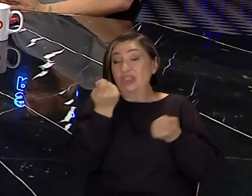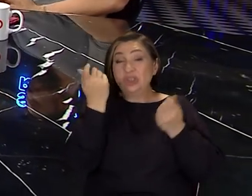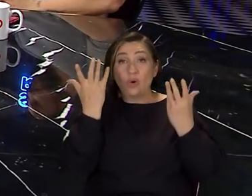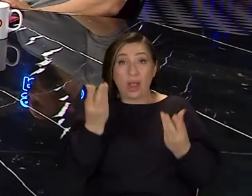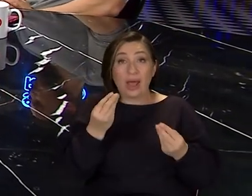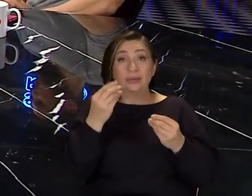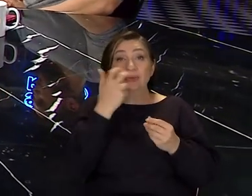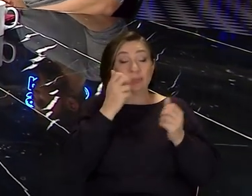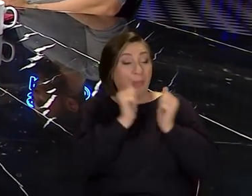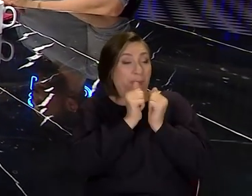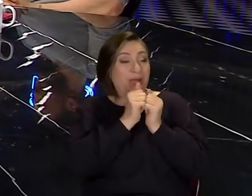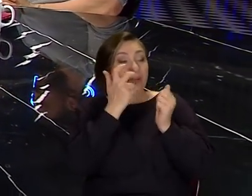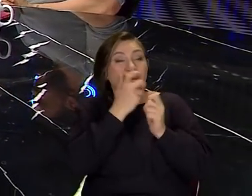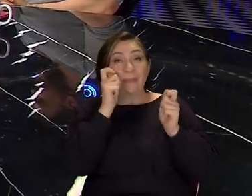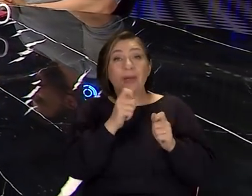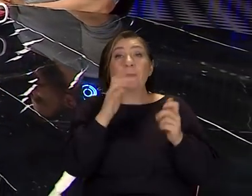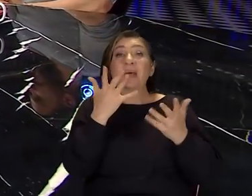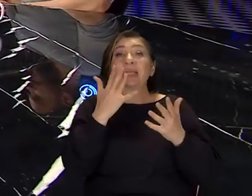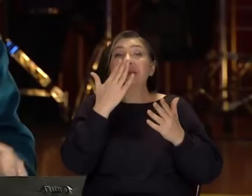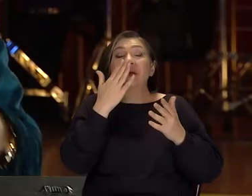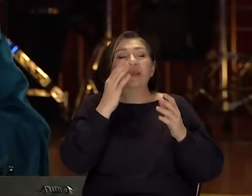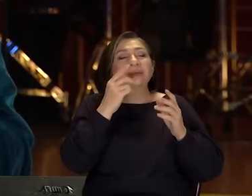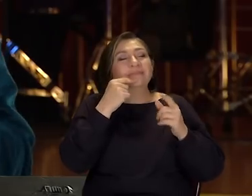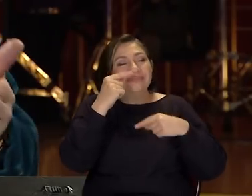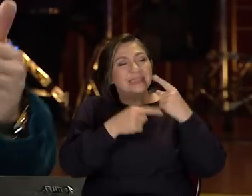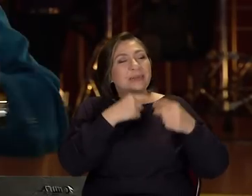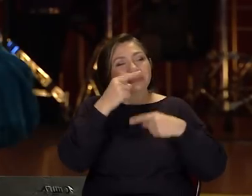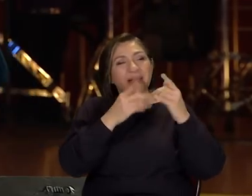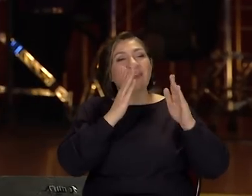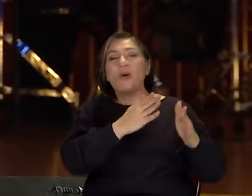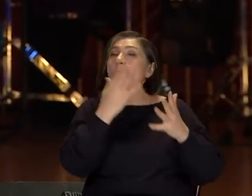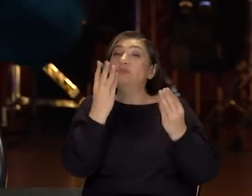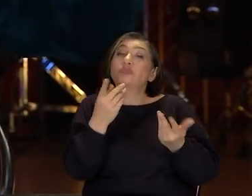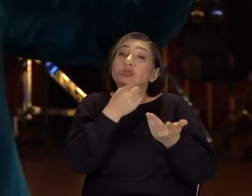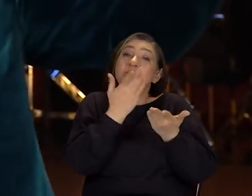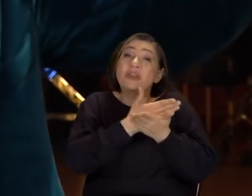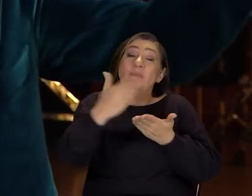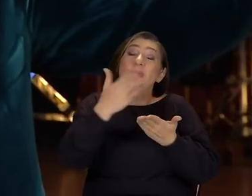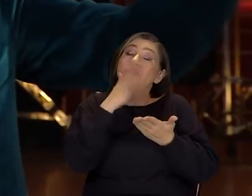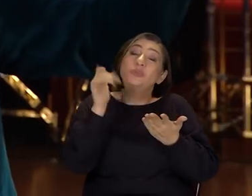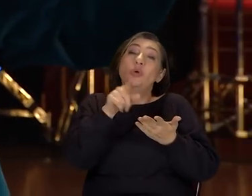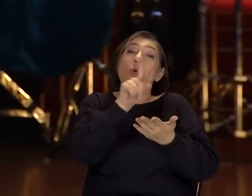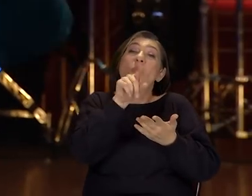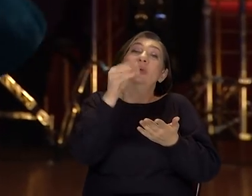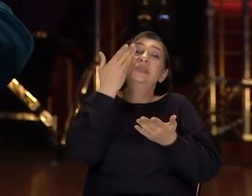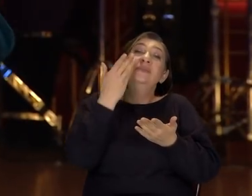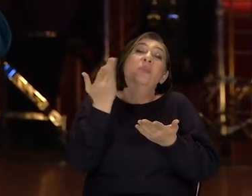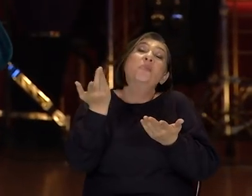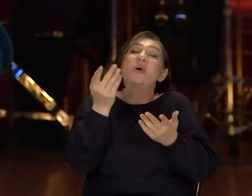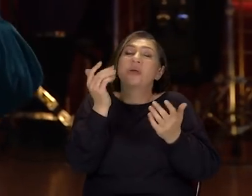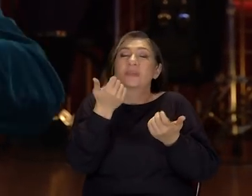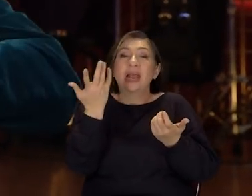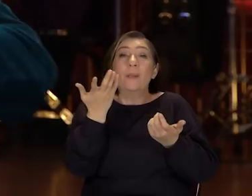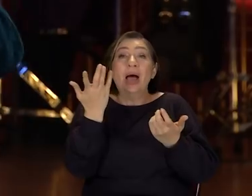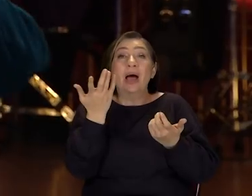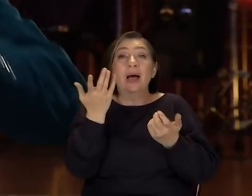olarak düetler de var içinde ve belki klasikleşecek. Belki ya bilmiyoruz şimdi bu nasıl bir yol izleyecek. Çünkü evet. Tamam şu anda 10 milyon seyredildi öbürü bilmem falan